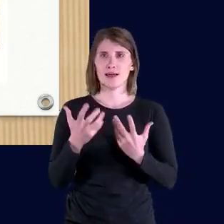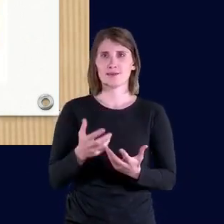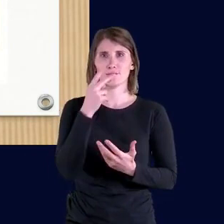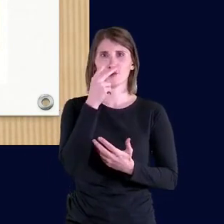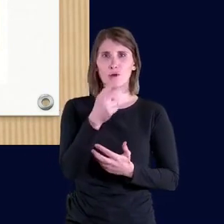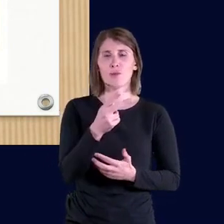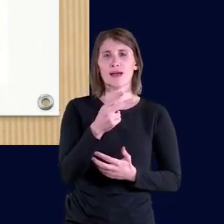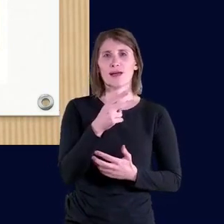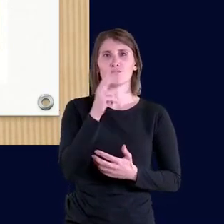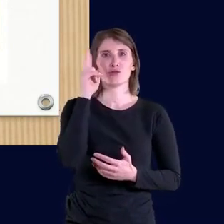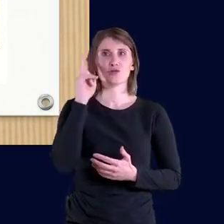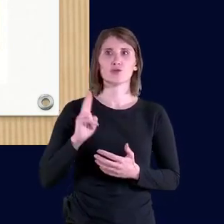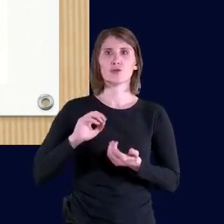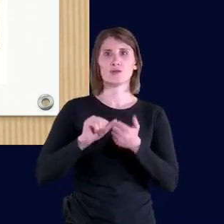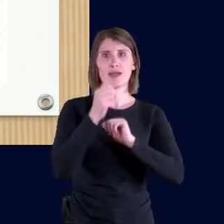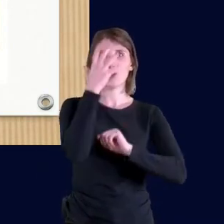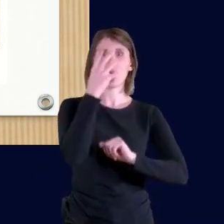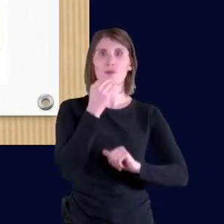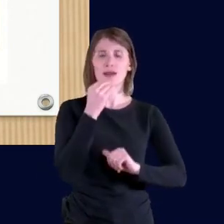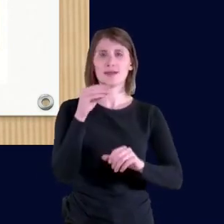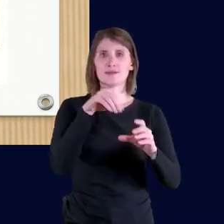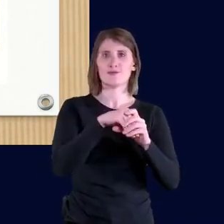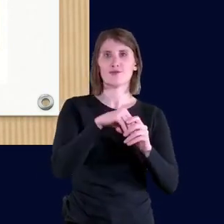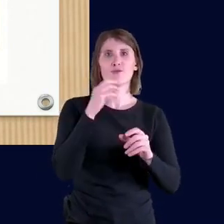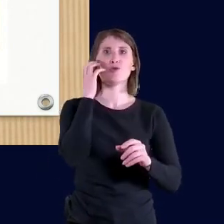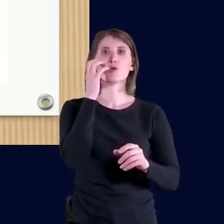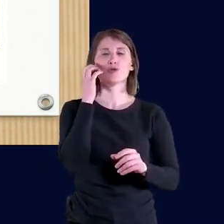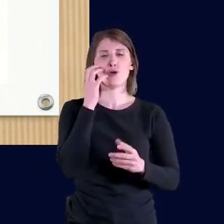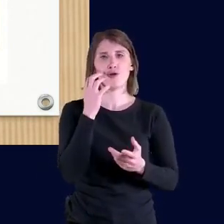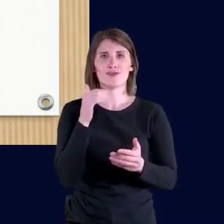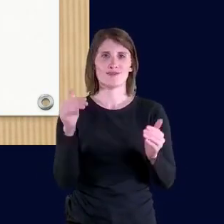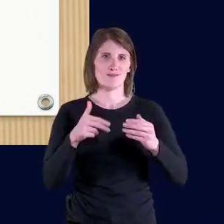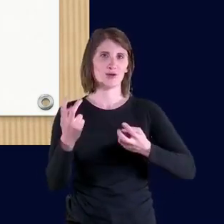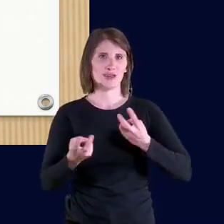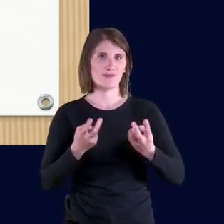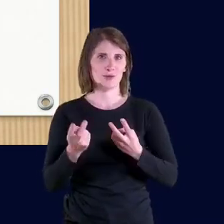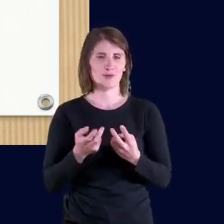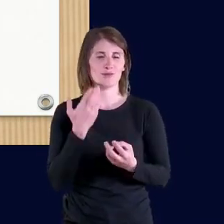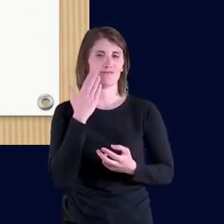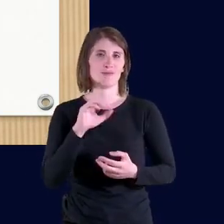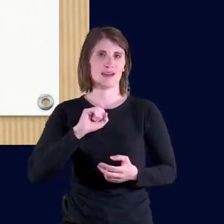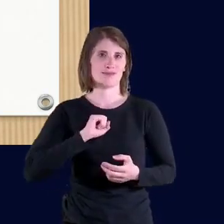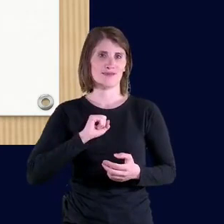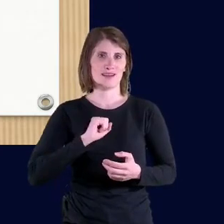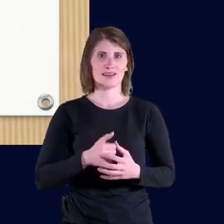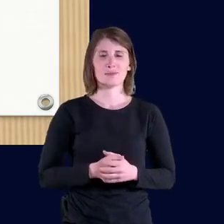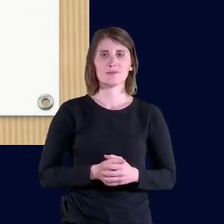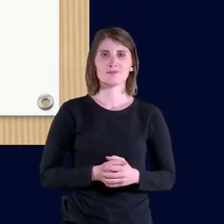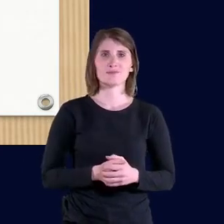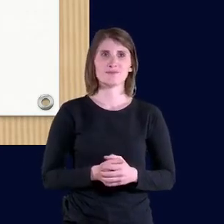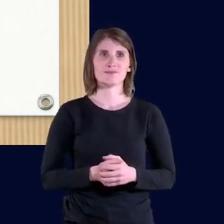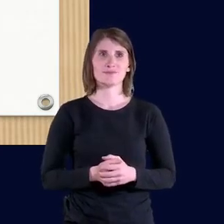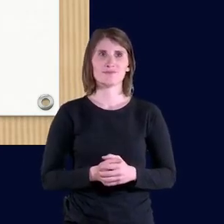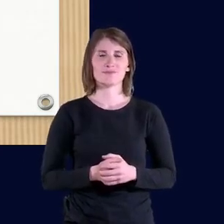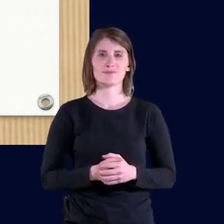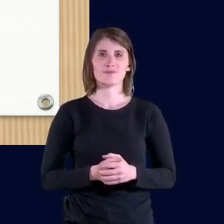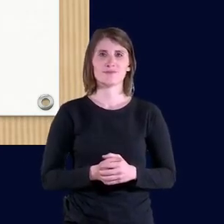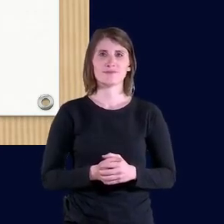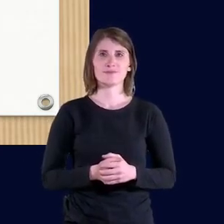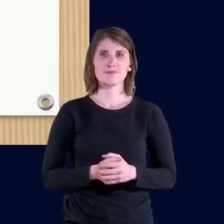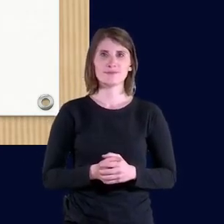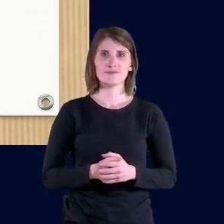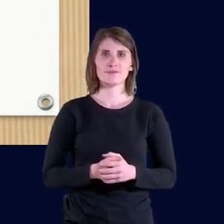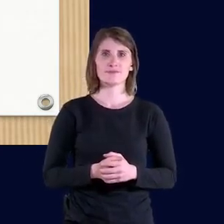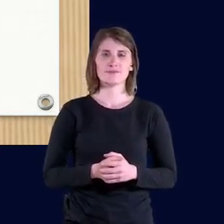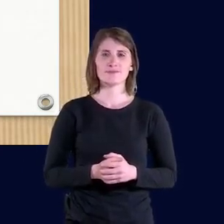ewentualnie instytucje gdzie te zbiory są wykorzystane bardzo fajne narzędzie no i tutaj Chciałbym